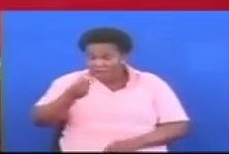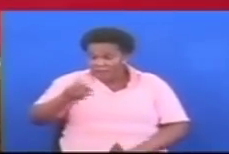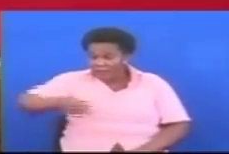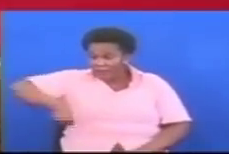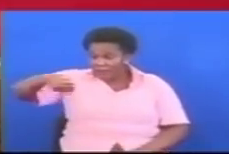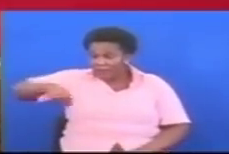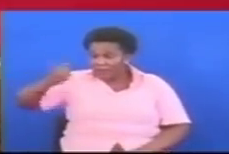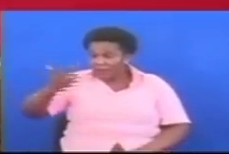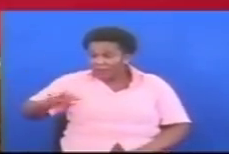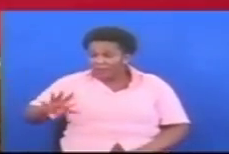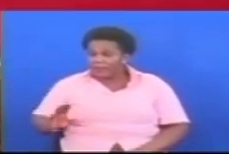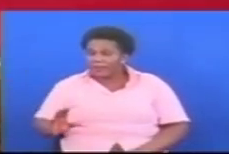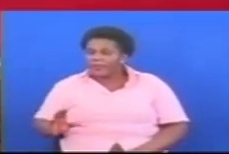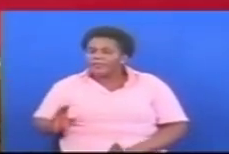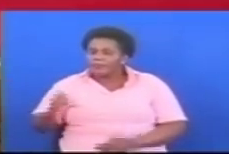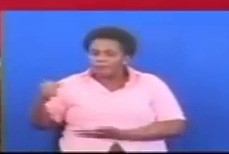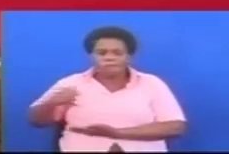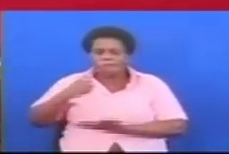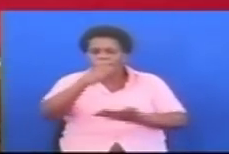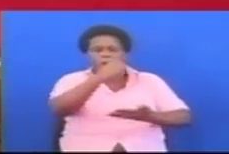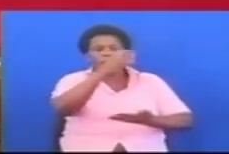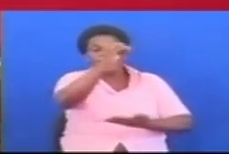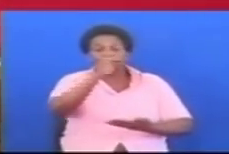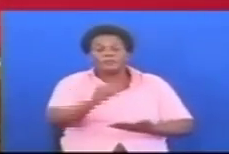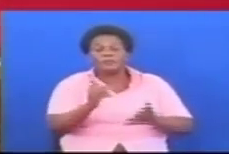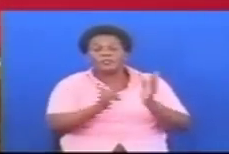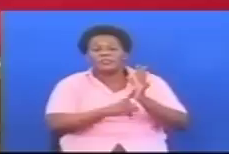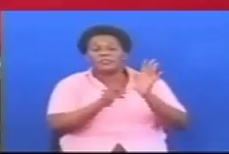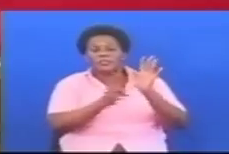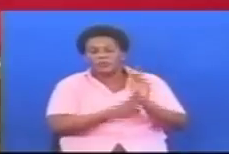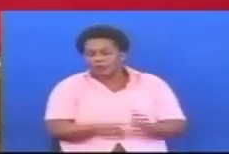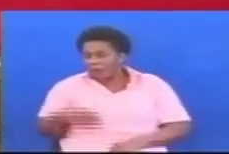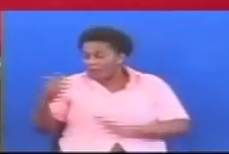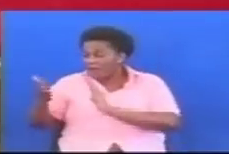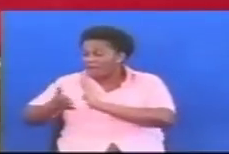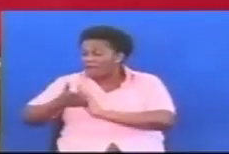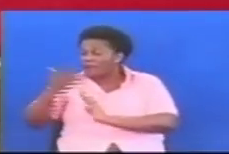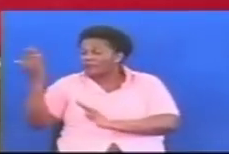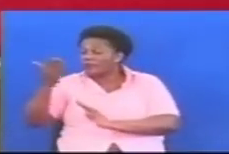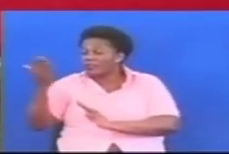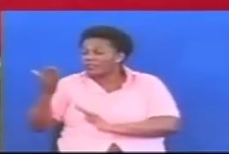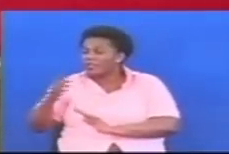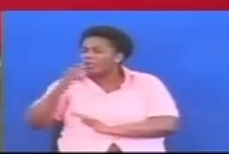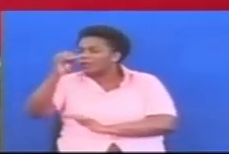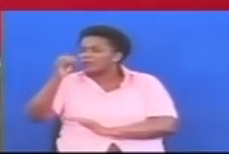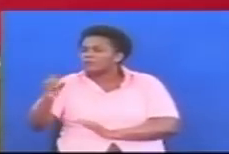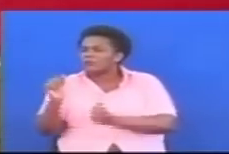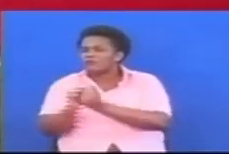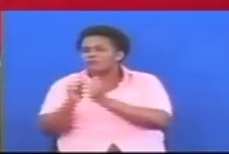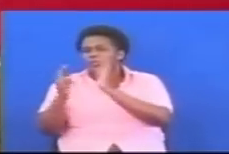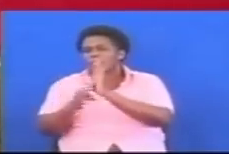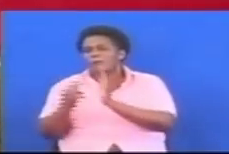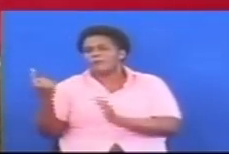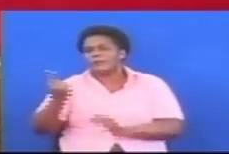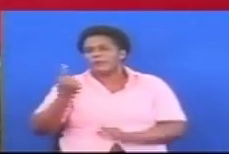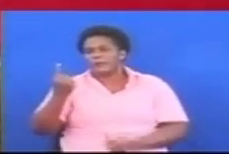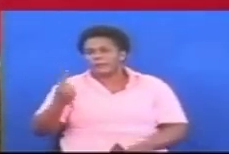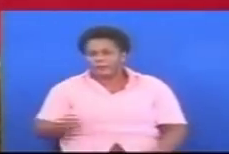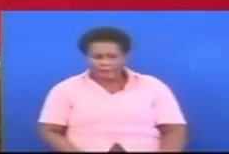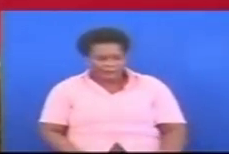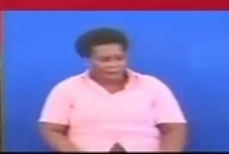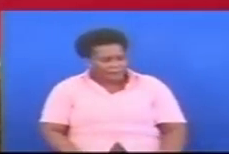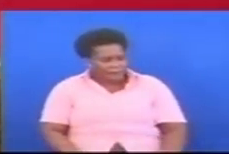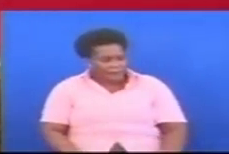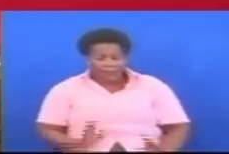zilizotolewa ni 67%, ilhali fedha zilizotokana na vyanzo vingine vya ndani ni 17%. Kamati